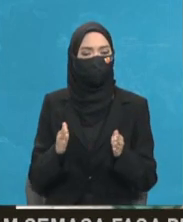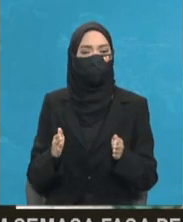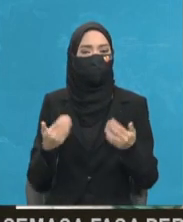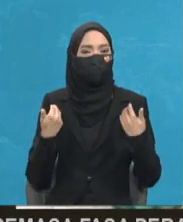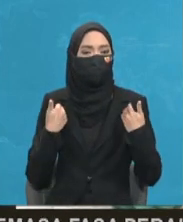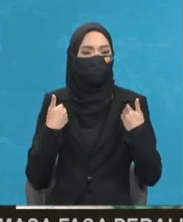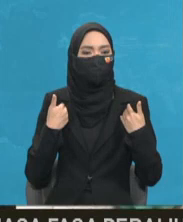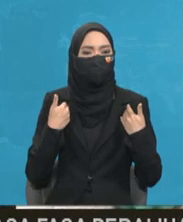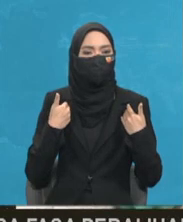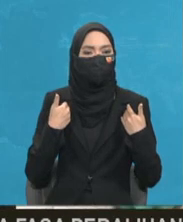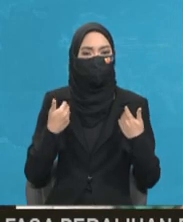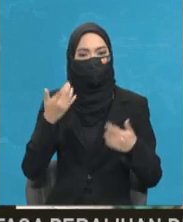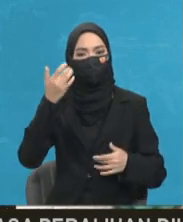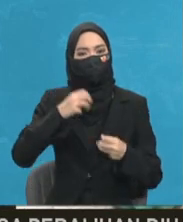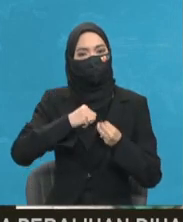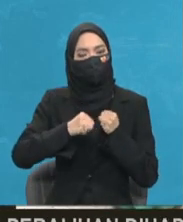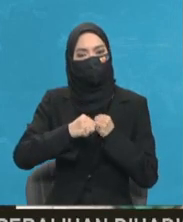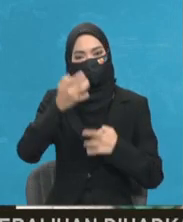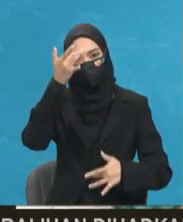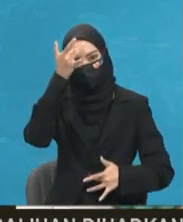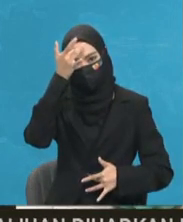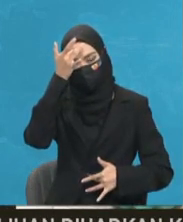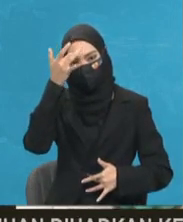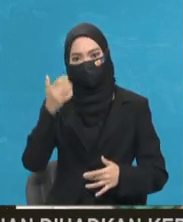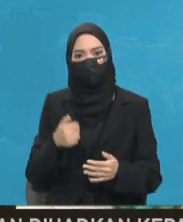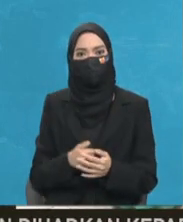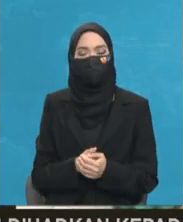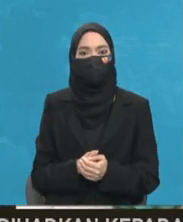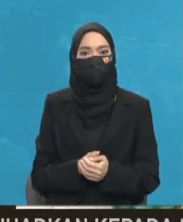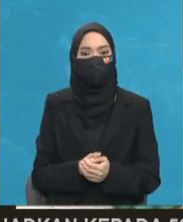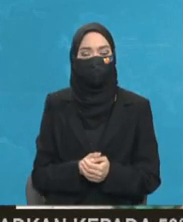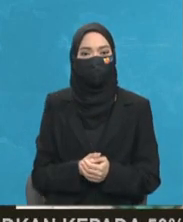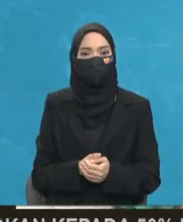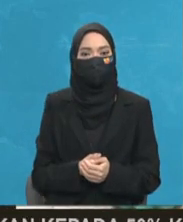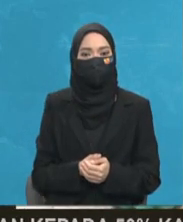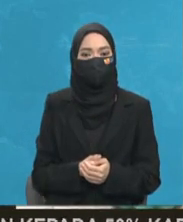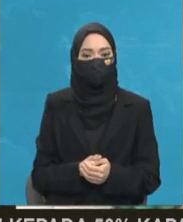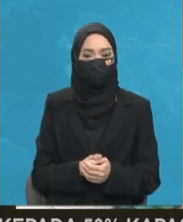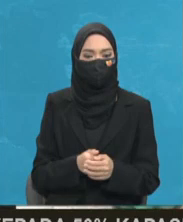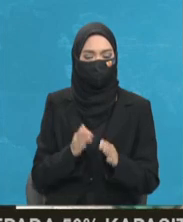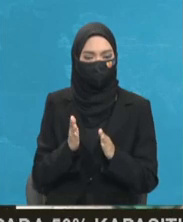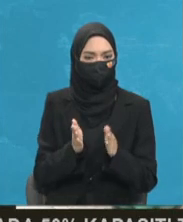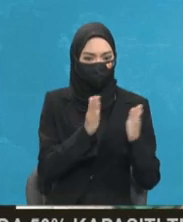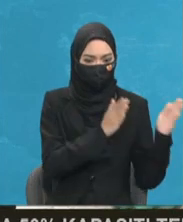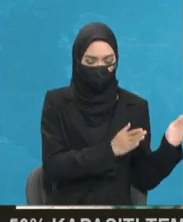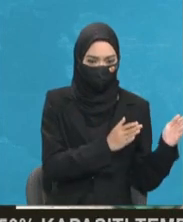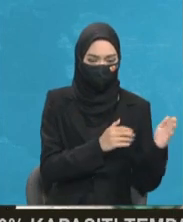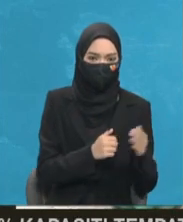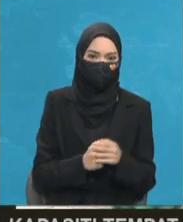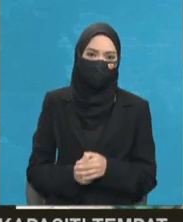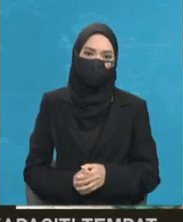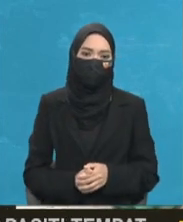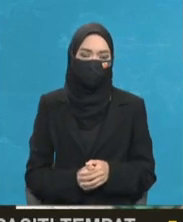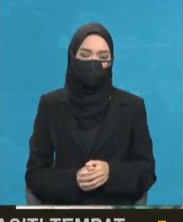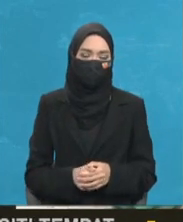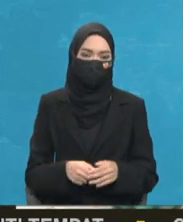kesehatan seperti Alahan akan dikecualikan daripada syarat ini yaitu berdasarkan